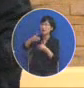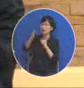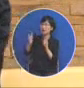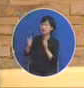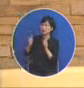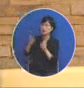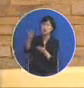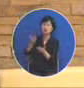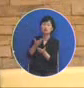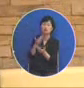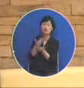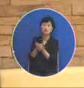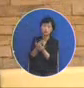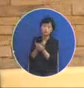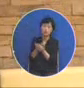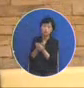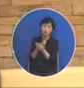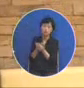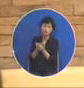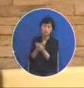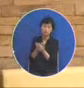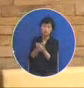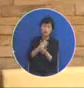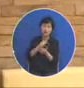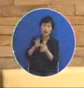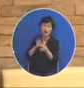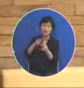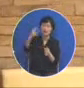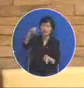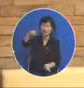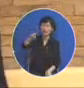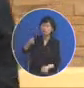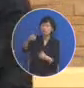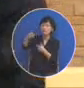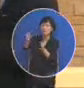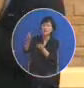I can be with the remnants. 진짜 기도해보세요. Really pray about this.